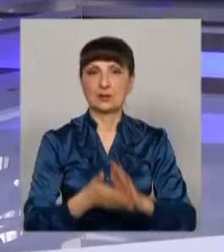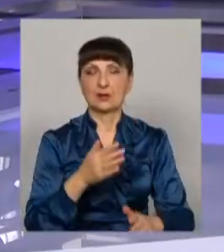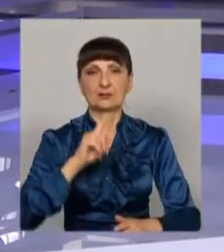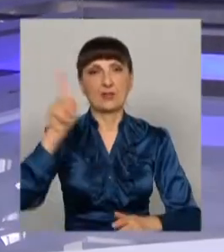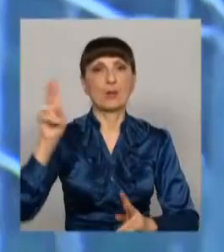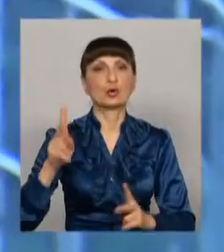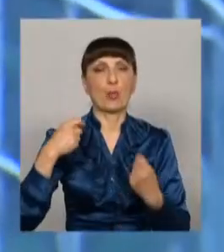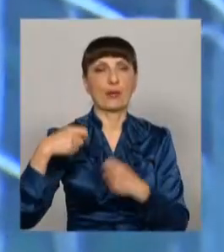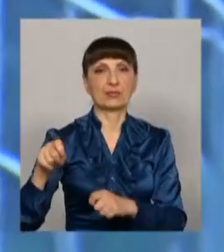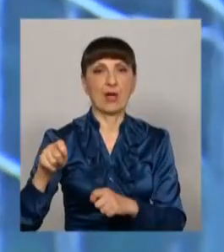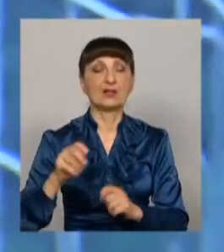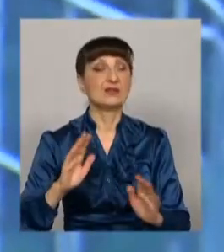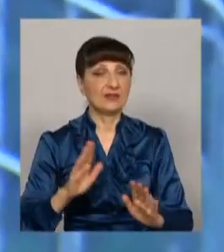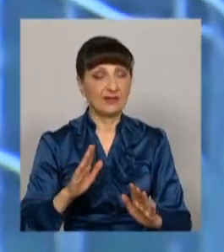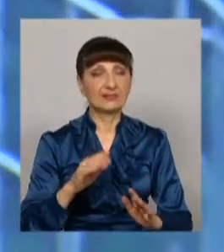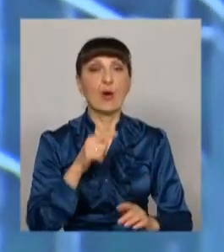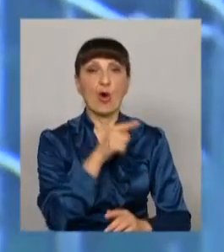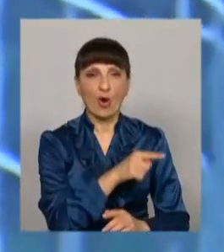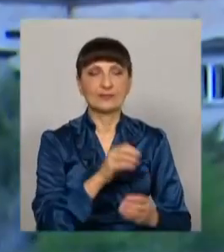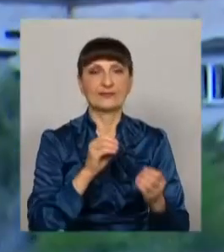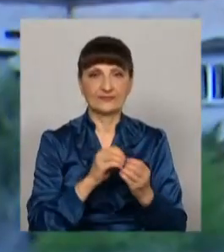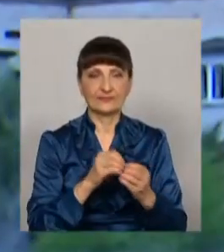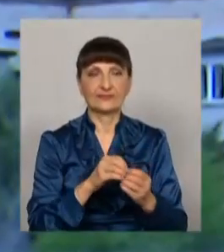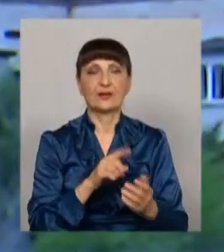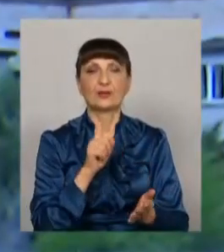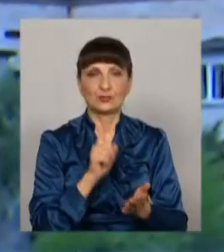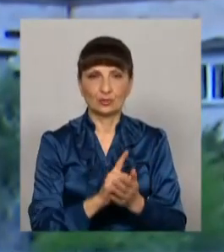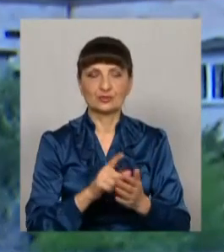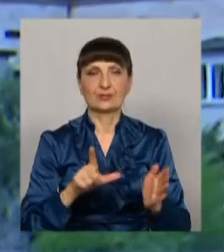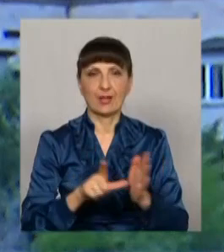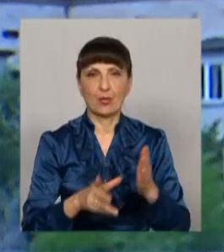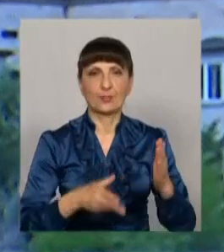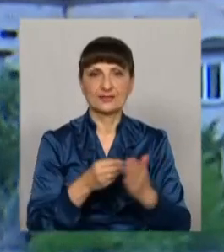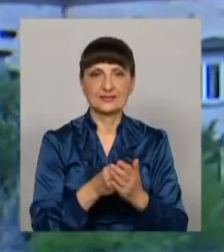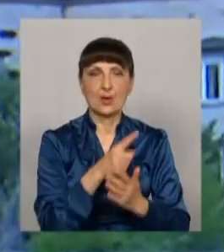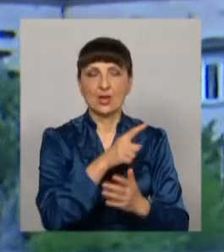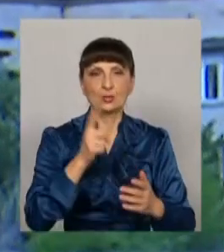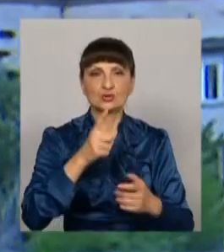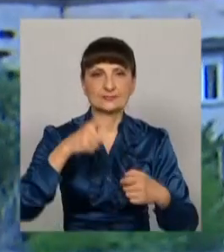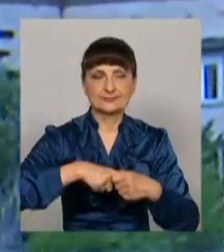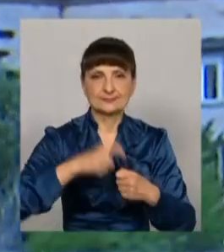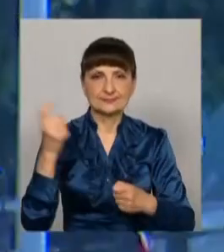кому он передали, но в нашем случае он закреплен законодательством. Пока не снимется с госучета, с регистрационного